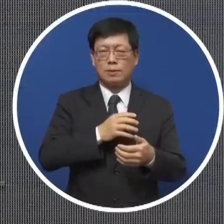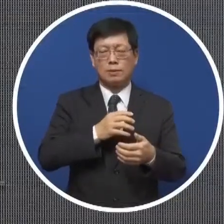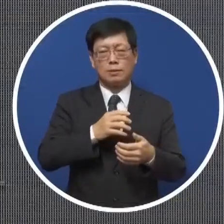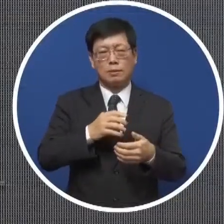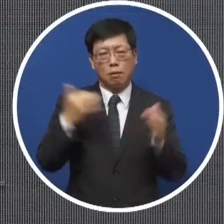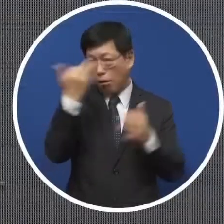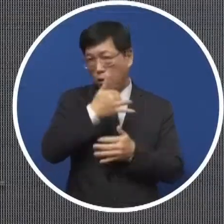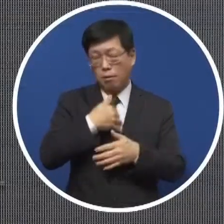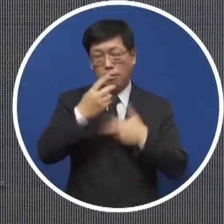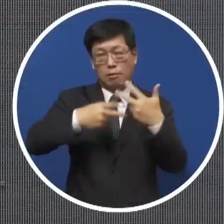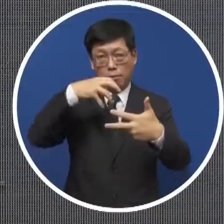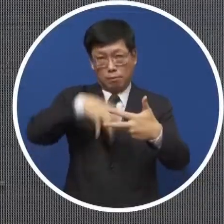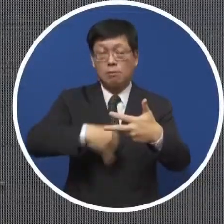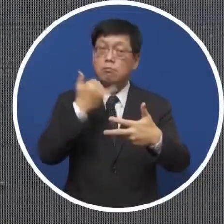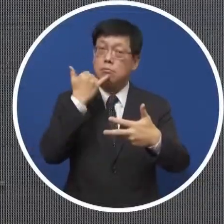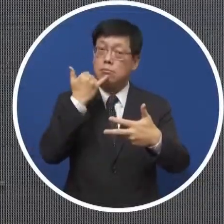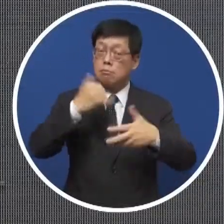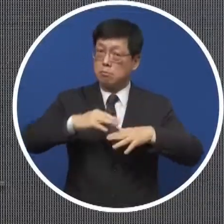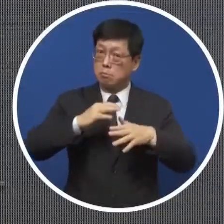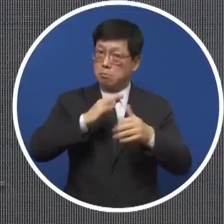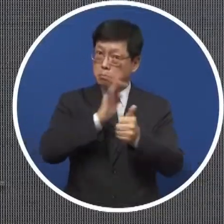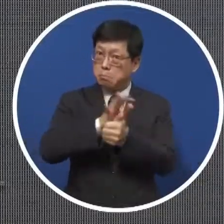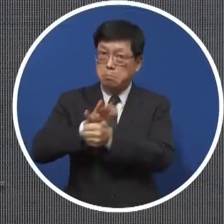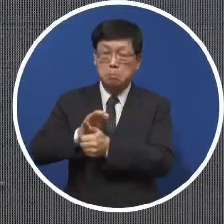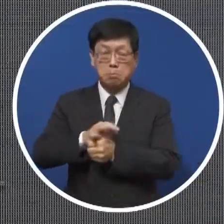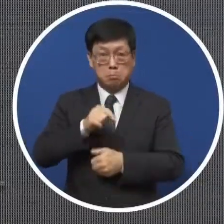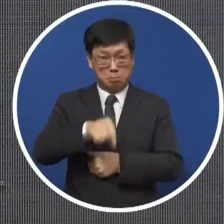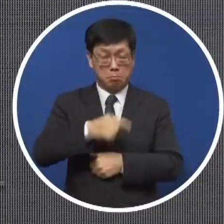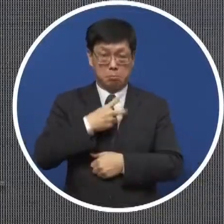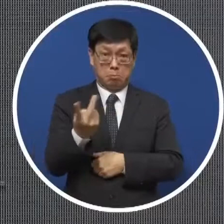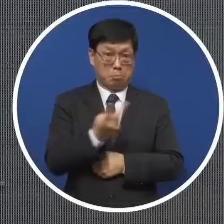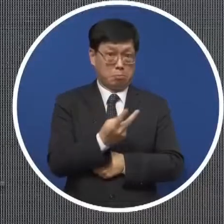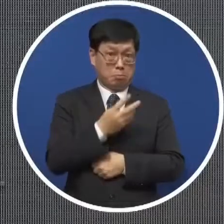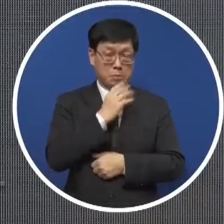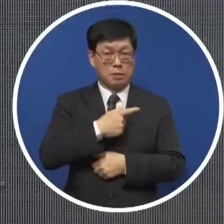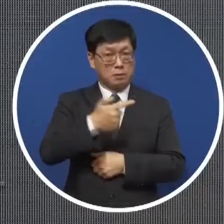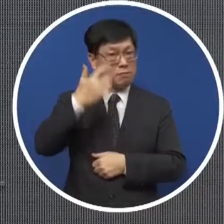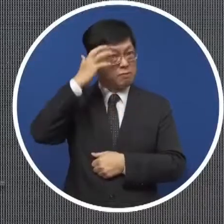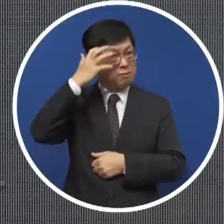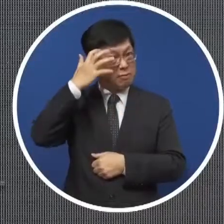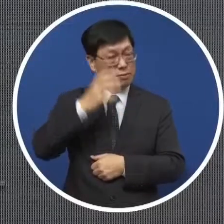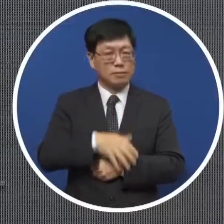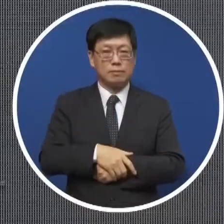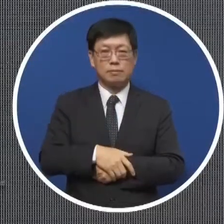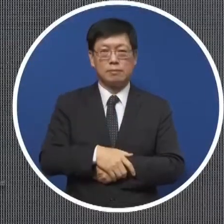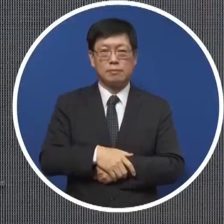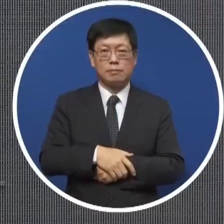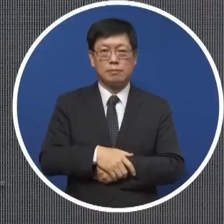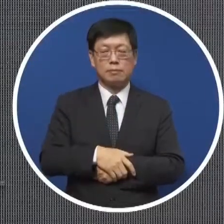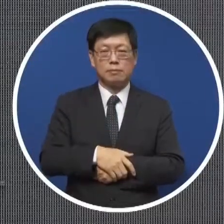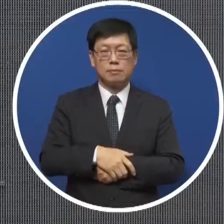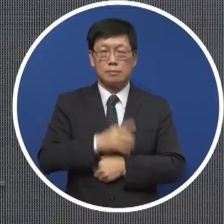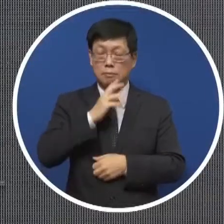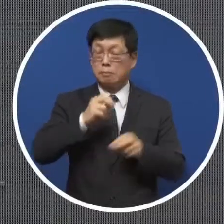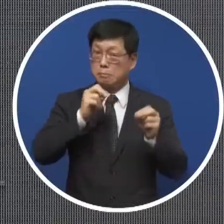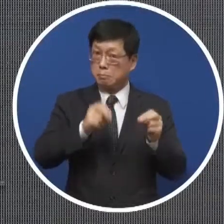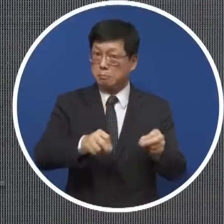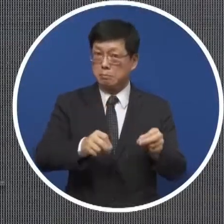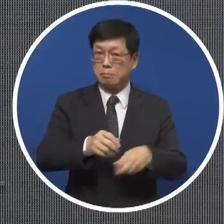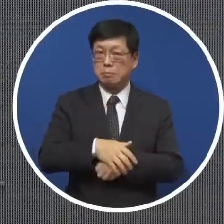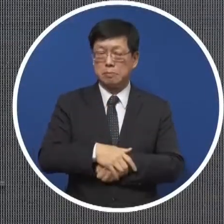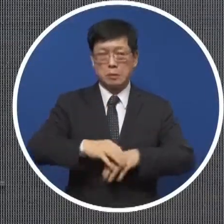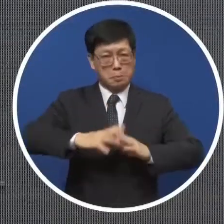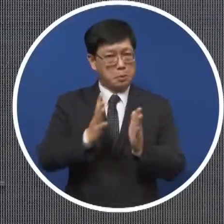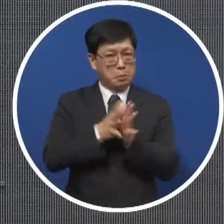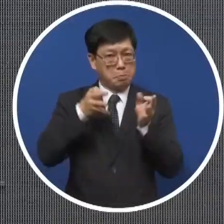短半个月内期间，就把这两份复杂的契约给